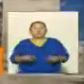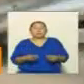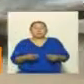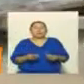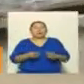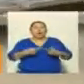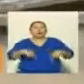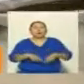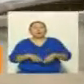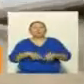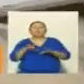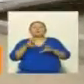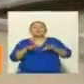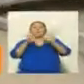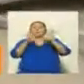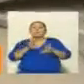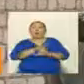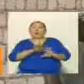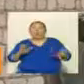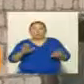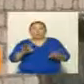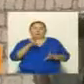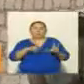жауапты органдар заңсыз құрылысты бұзуға кірісті.